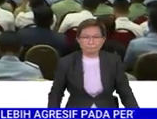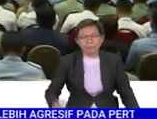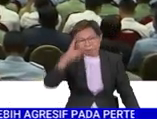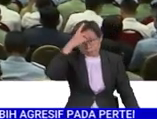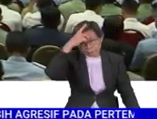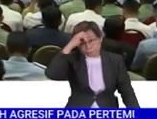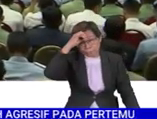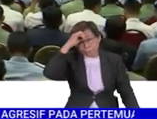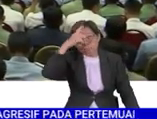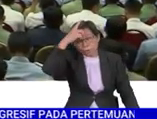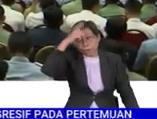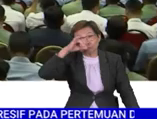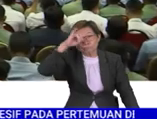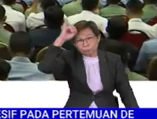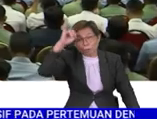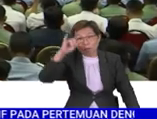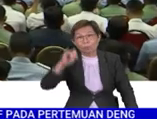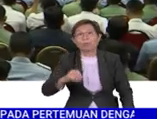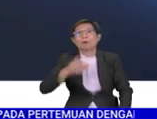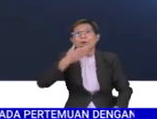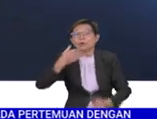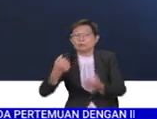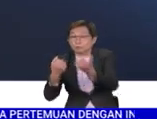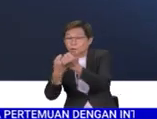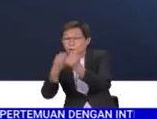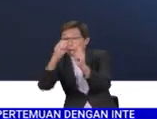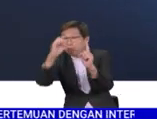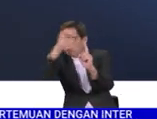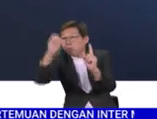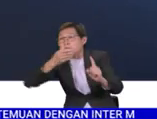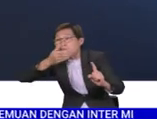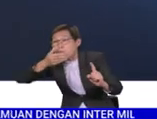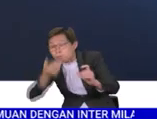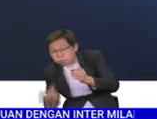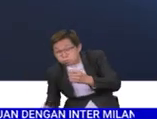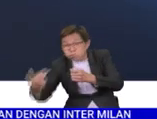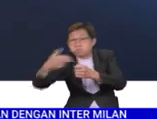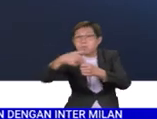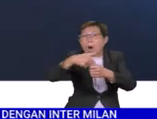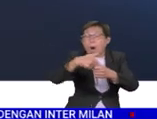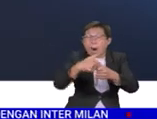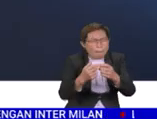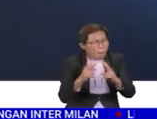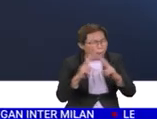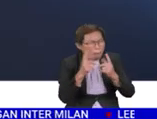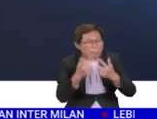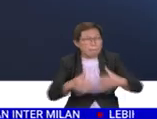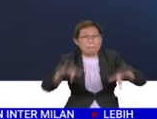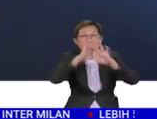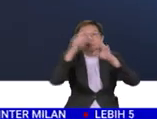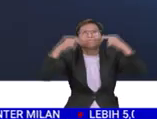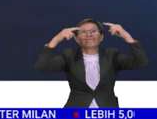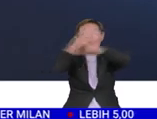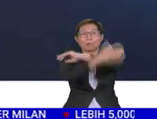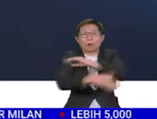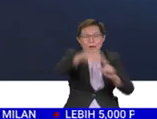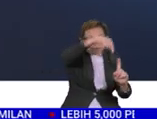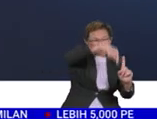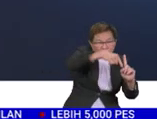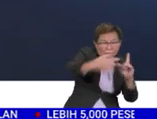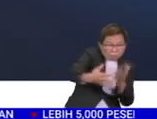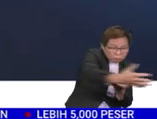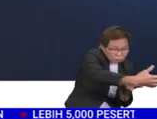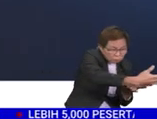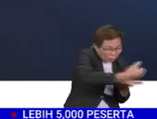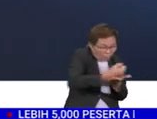Dato' Sri Ismail Sabri Yaakob berkata penglibatan dan sokongan padu golongan ini amat penting demi kecemerlangan negara. Berdasarkan data yang diperoleh, ia